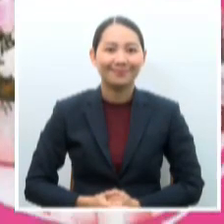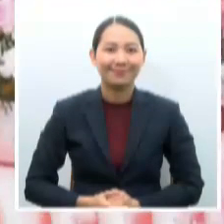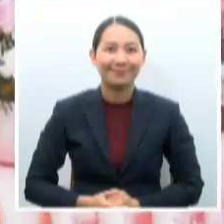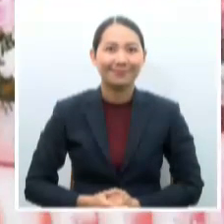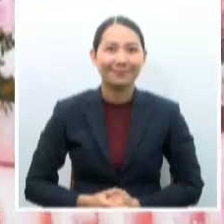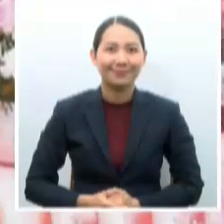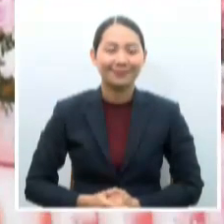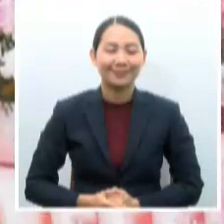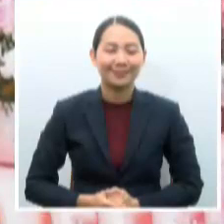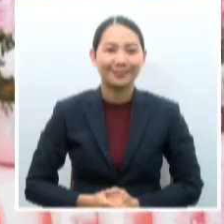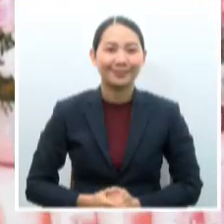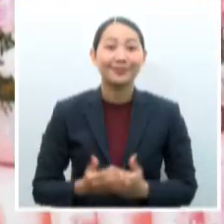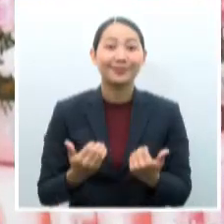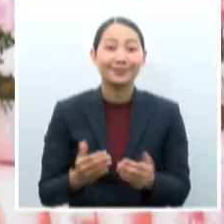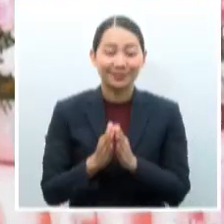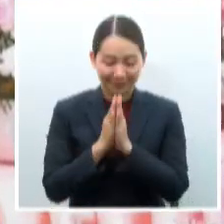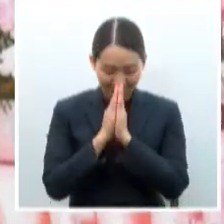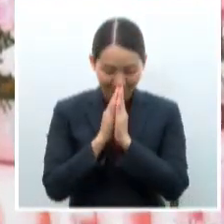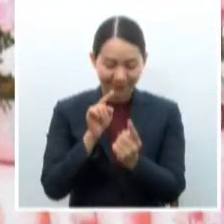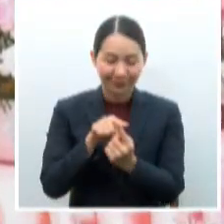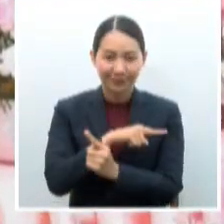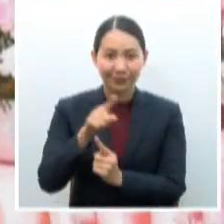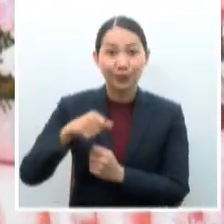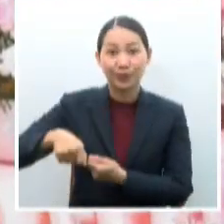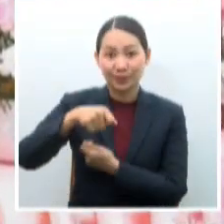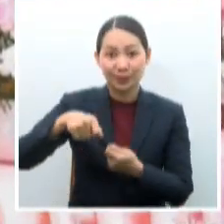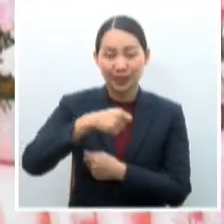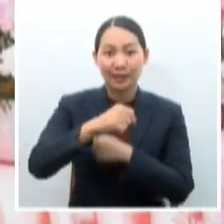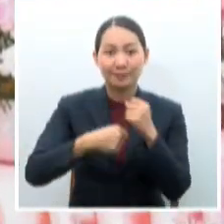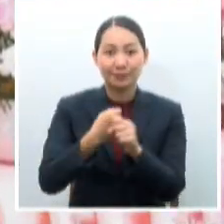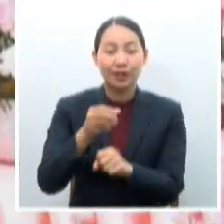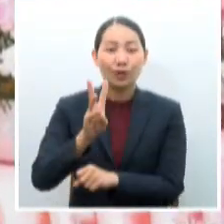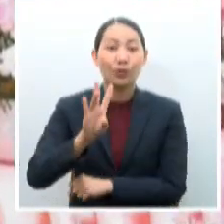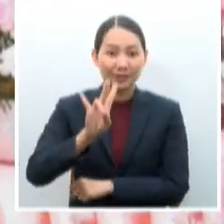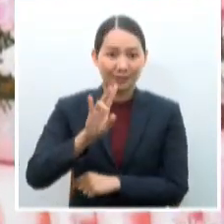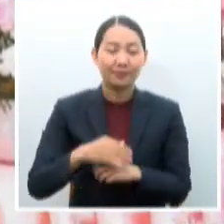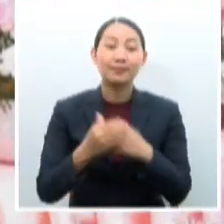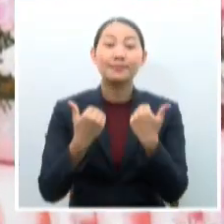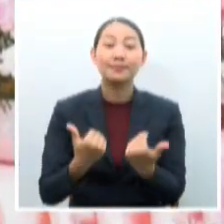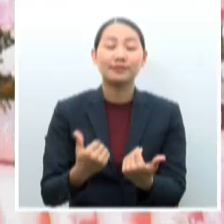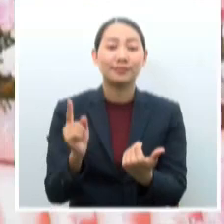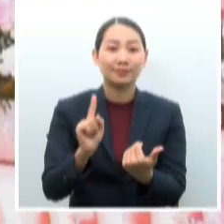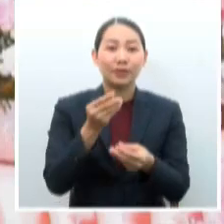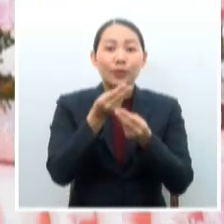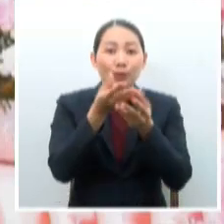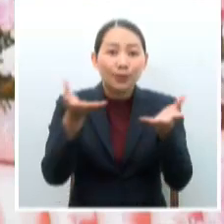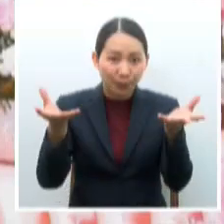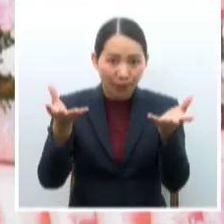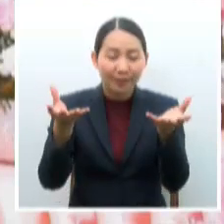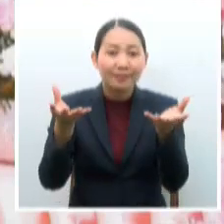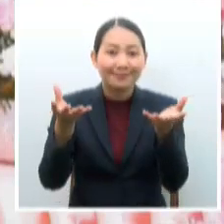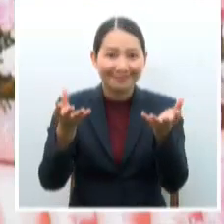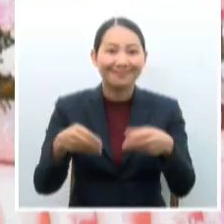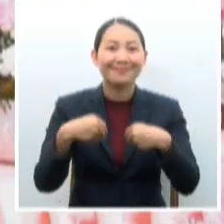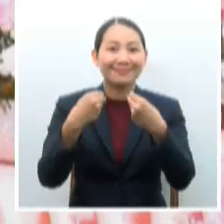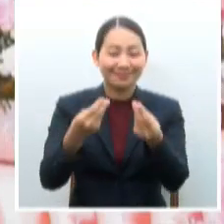สวัสดีวันสงกรานต์ประจำปี2567นะครับผมขออำนวยพรให้กับพี่น้อง ช